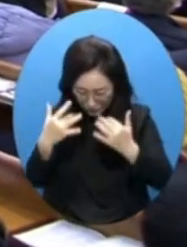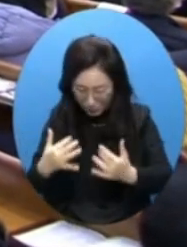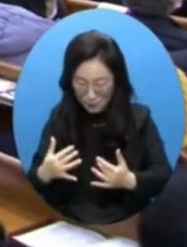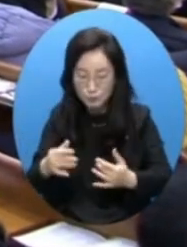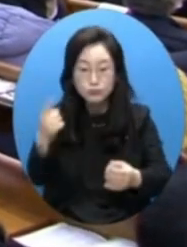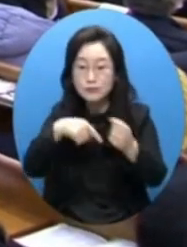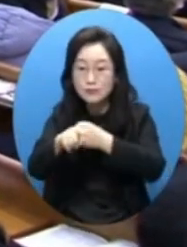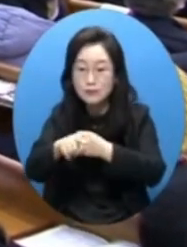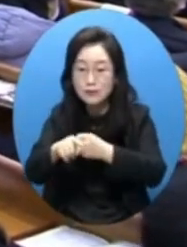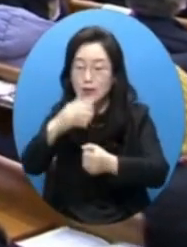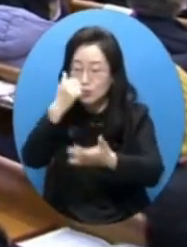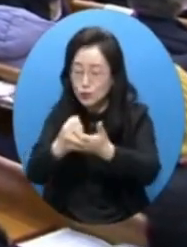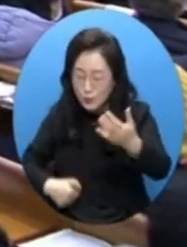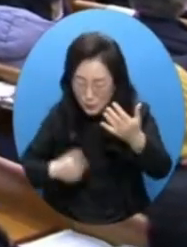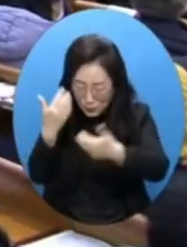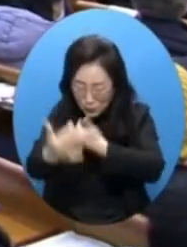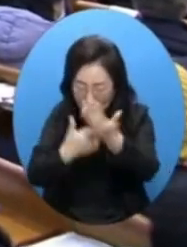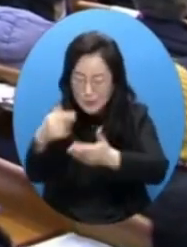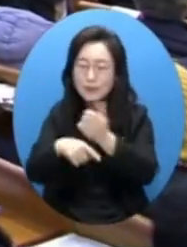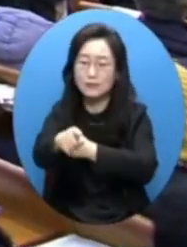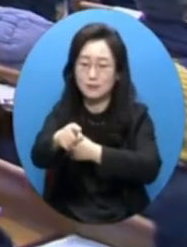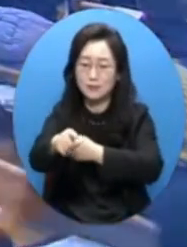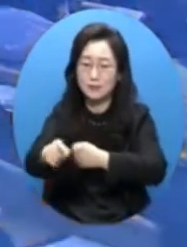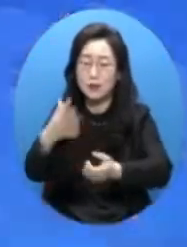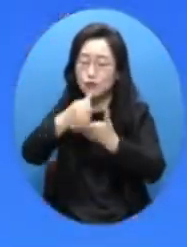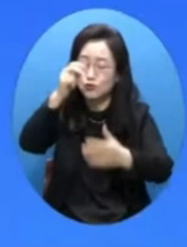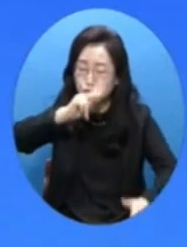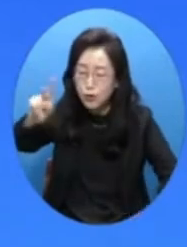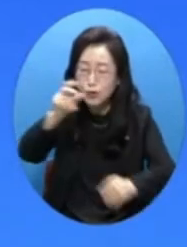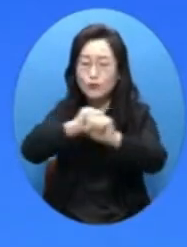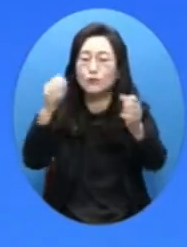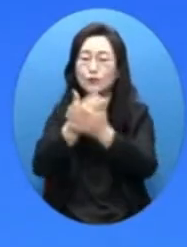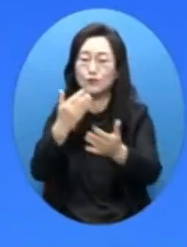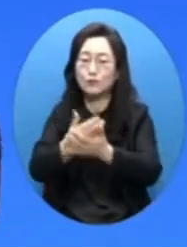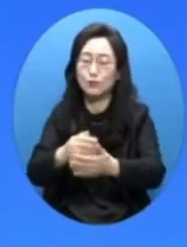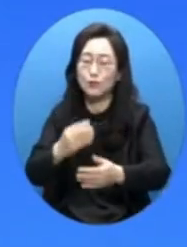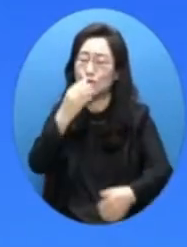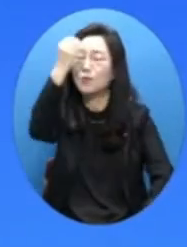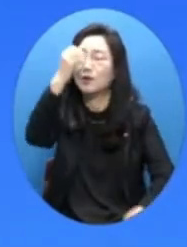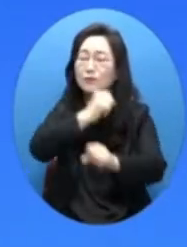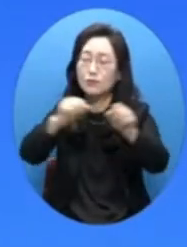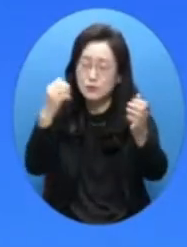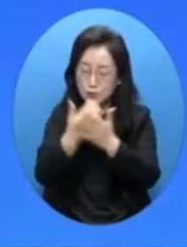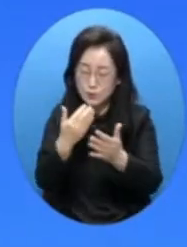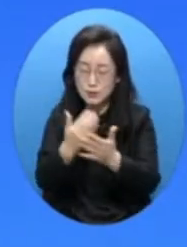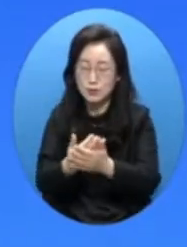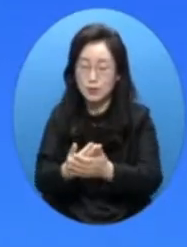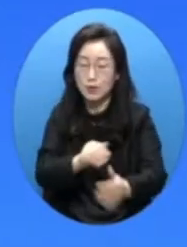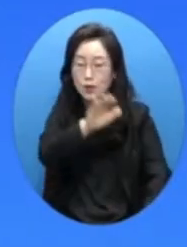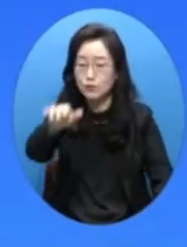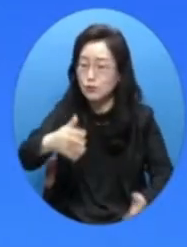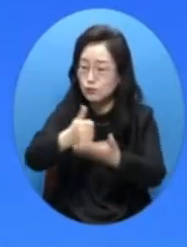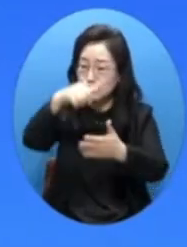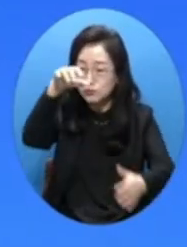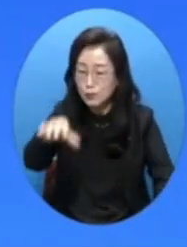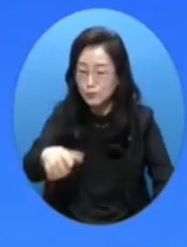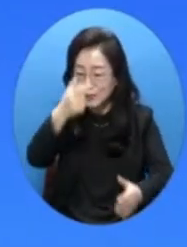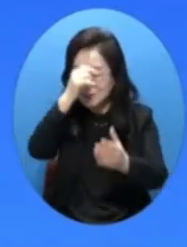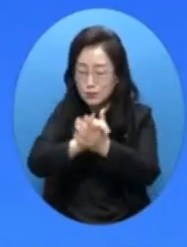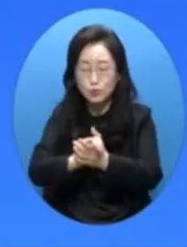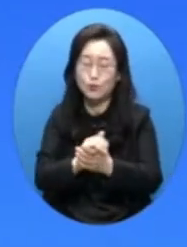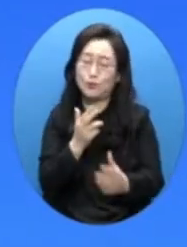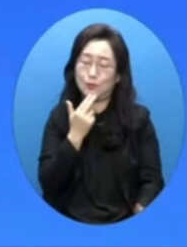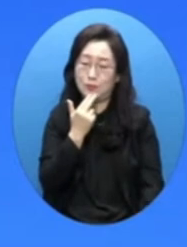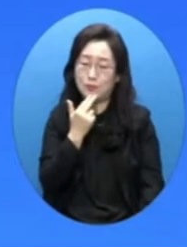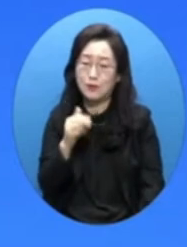주십시오 나는 것은 저들이 죄를 회개하는 건 의미합니다 주여 우리를 용서하여 주옵소서 우리의 교만을 용서하여 주옵소서 우리가 주 앞에 기도하지 않았습니다